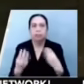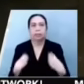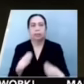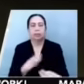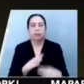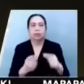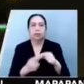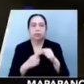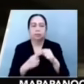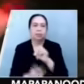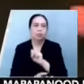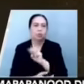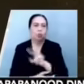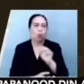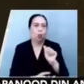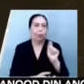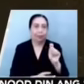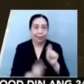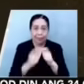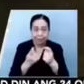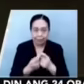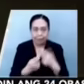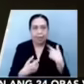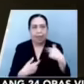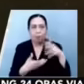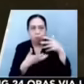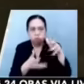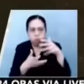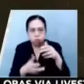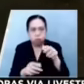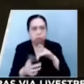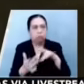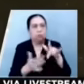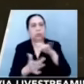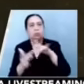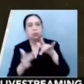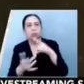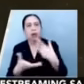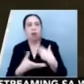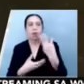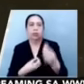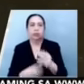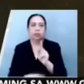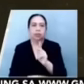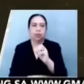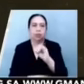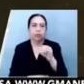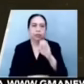and Tactics o SWAT at mga K-9 dogs na naglilibot sa labas ng KOJC compound.